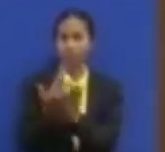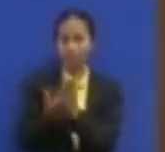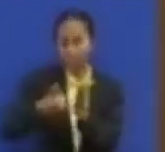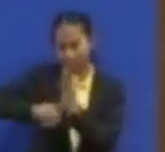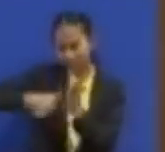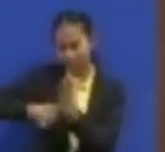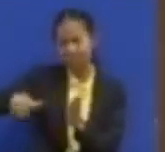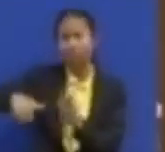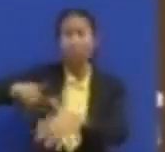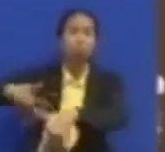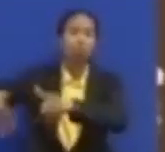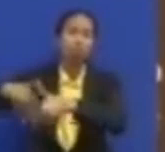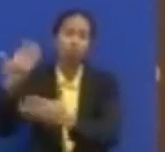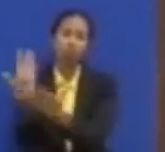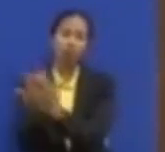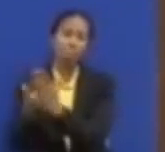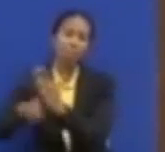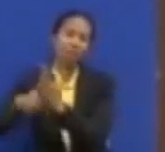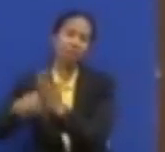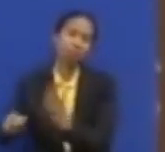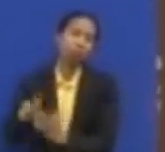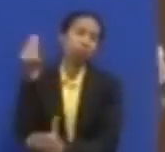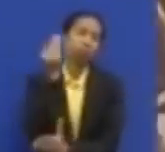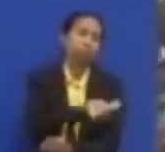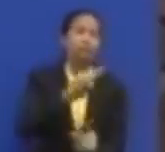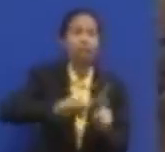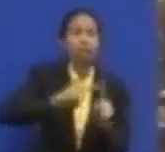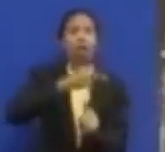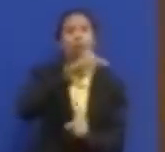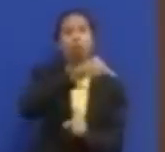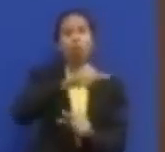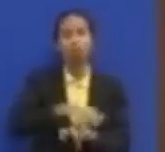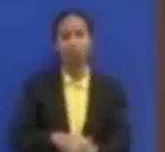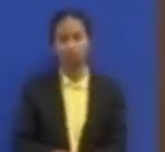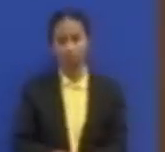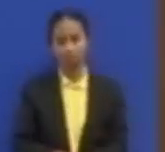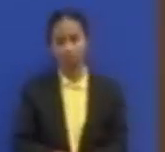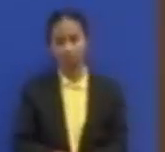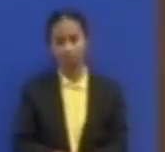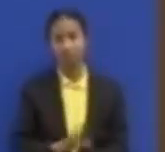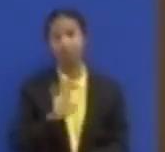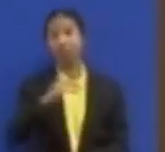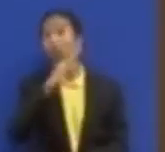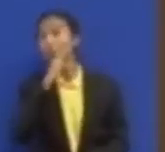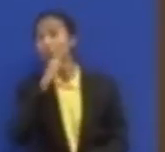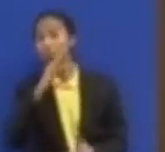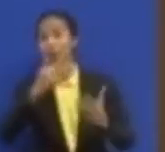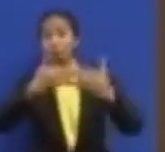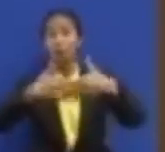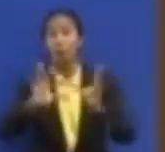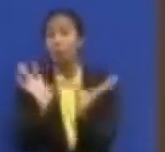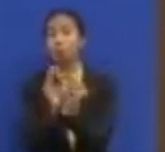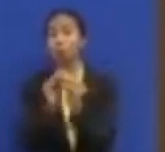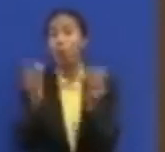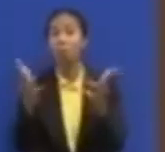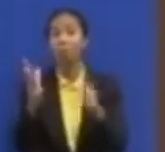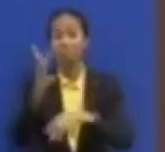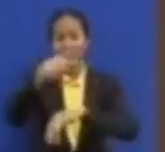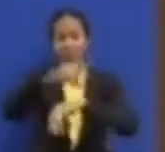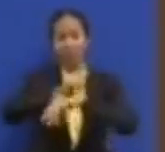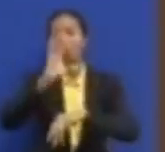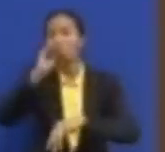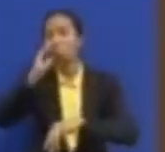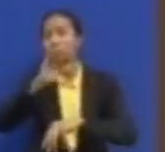เหมือนกันนะพี่น้องท่านประธานครับ ถ้าไม่มีห้องประชุมนี้ก็เราก็ไม่ได้ประชุ